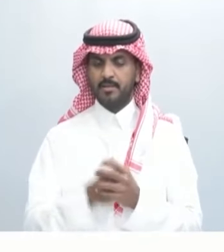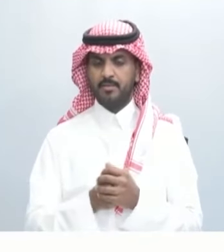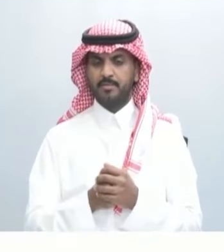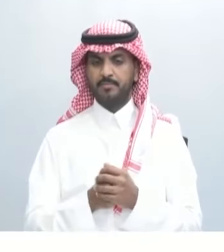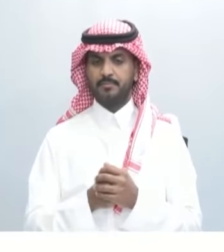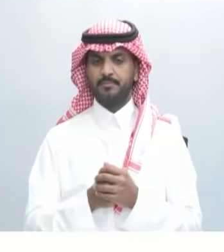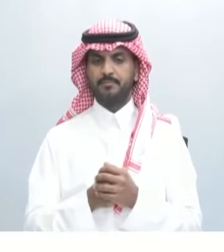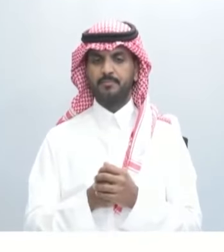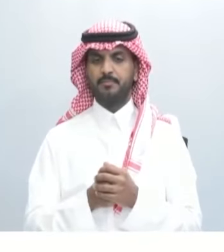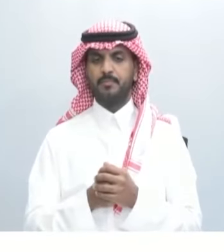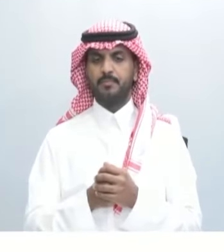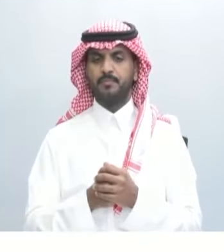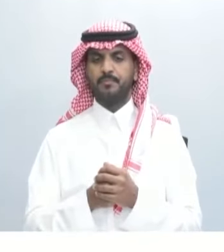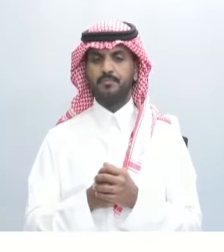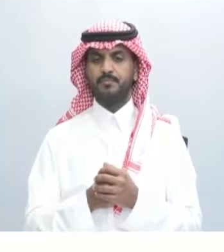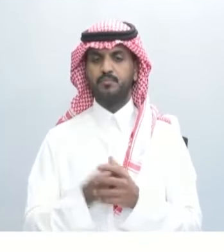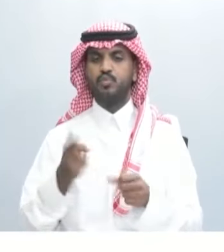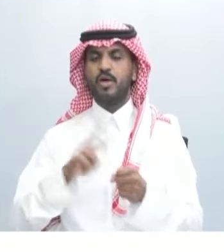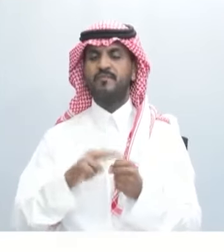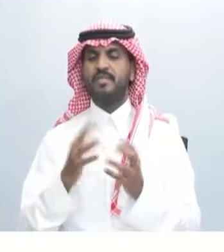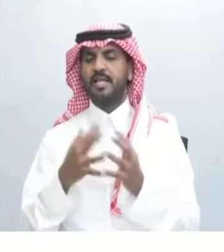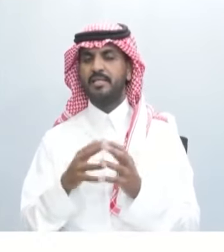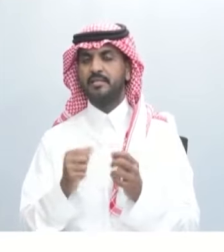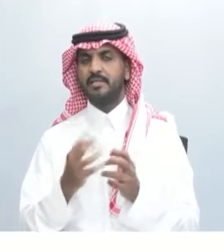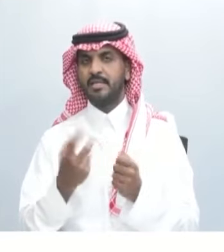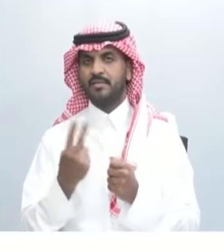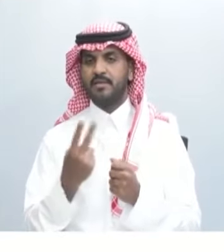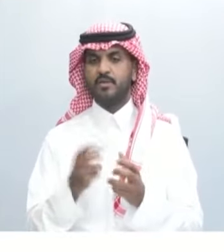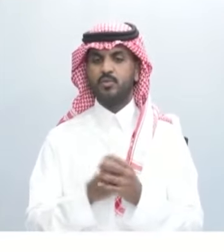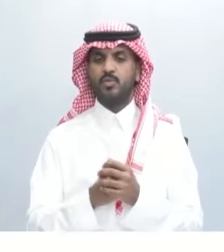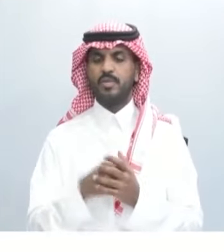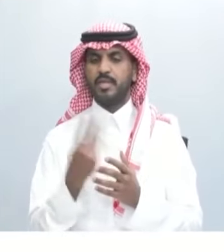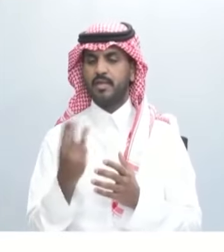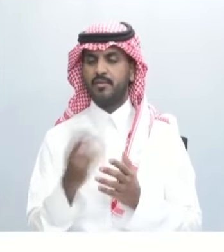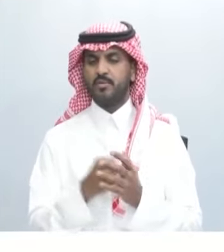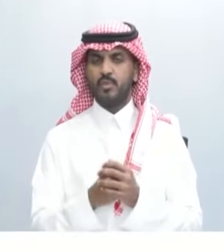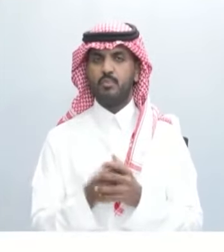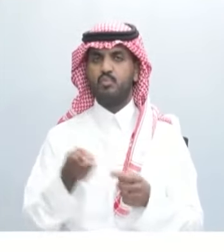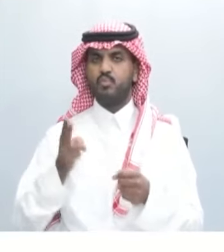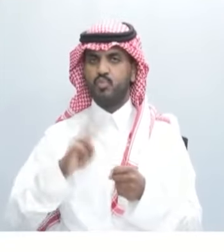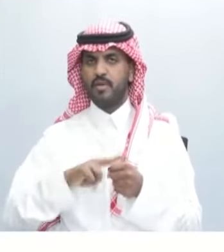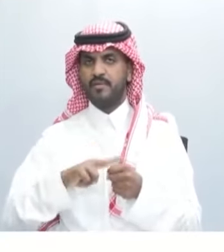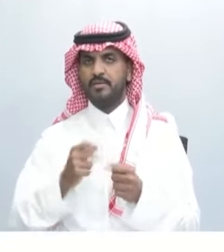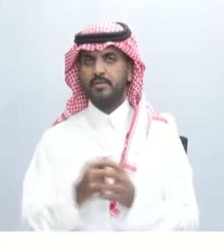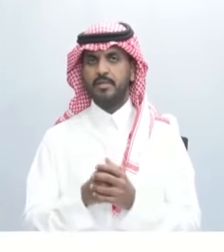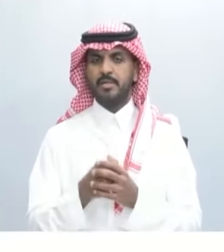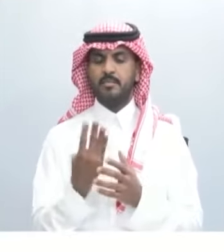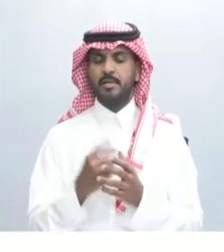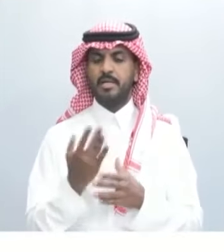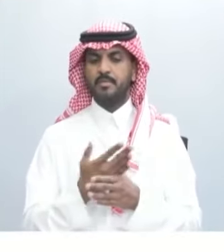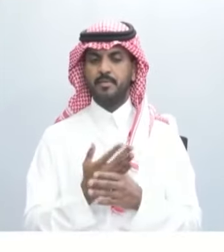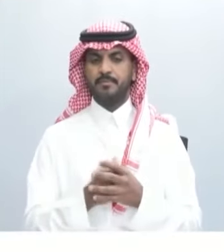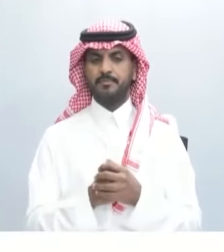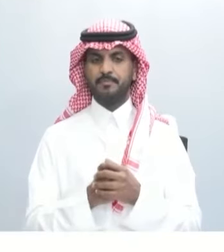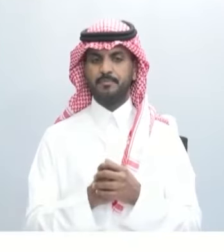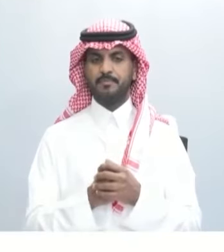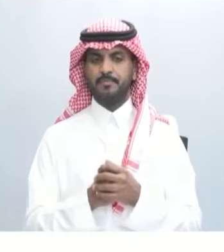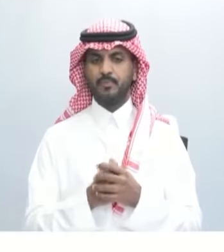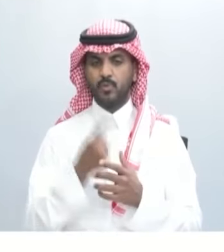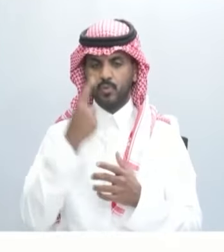نقول ابنائي بناتي انني ساوجد مضاعفات العدد اثنان والعدد ثلاثه ومضاعفات العدد اربعه لماذا ابنائي وبناتي